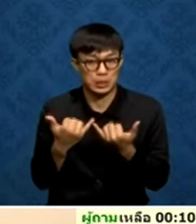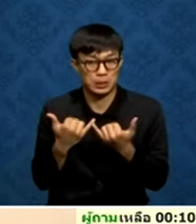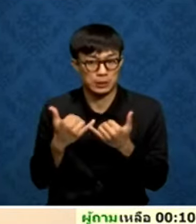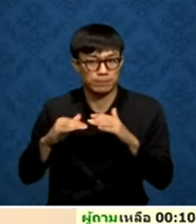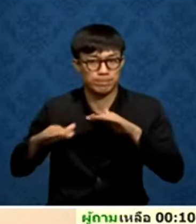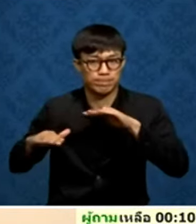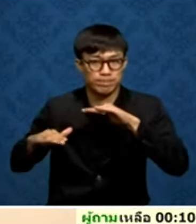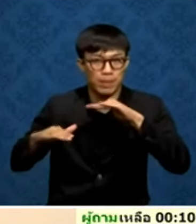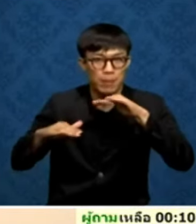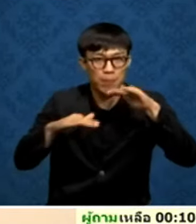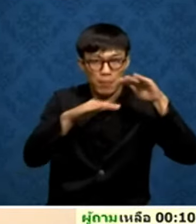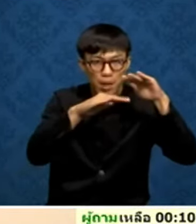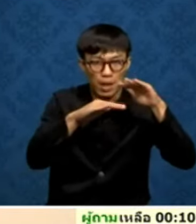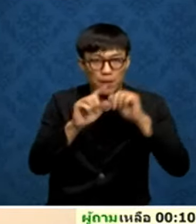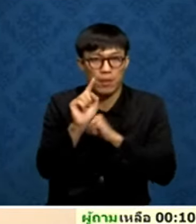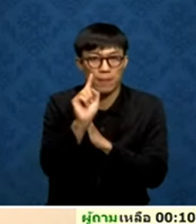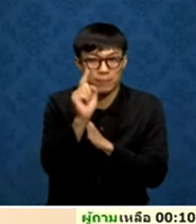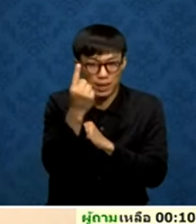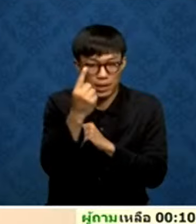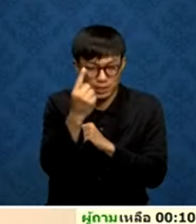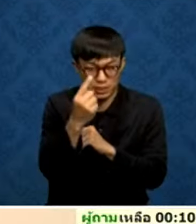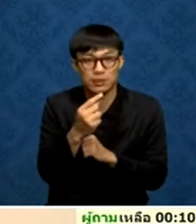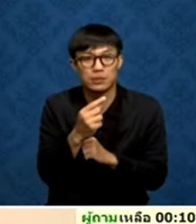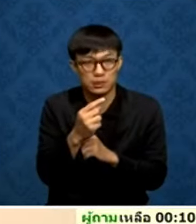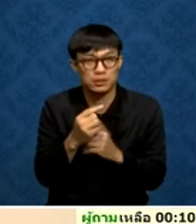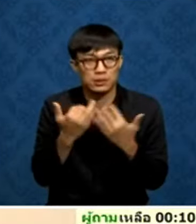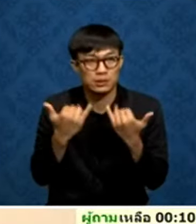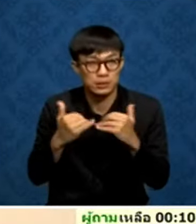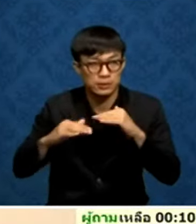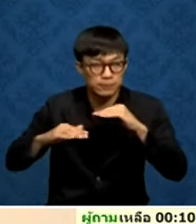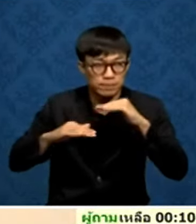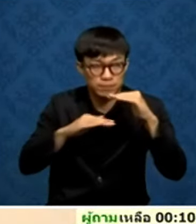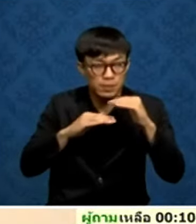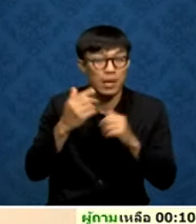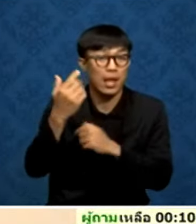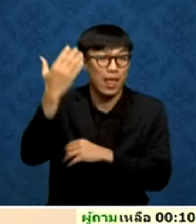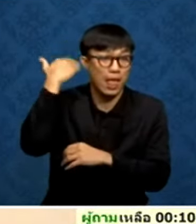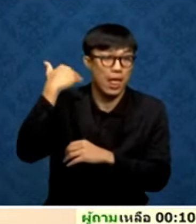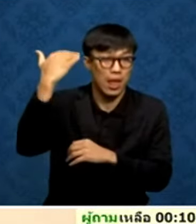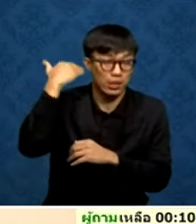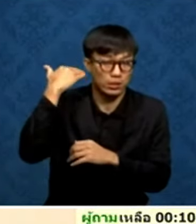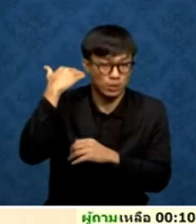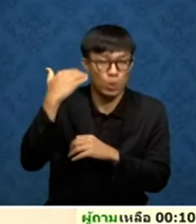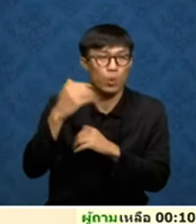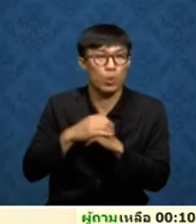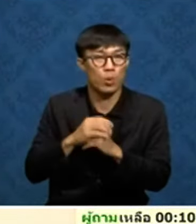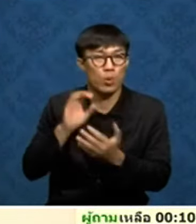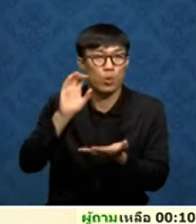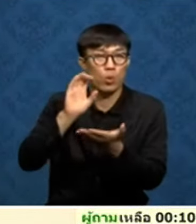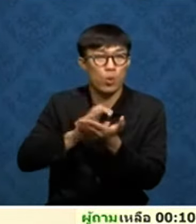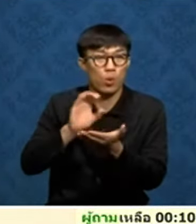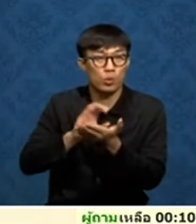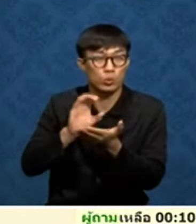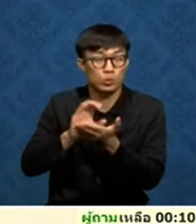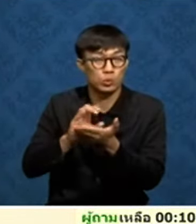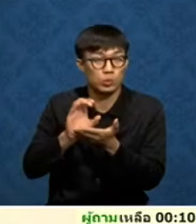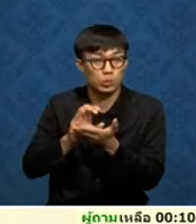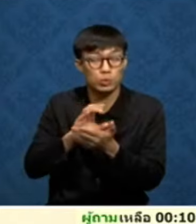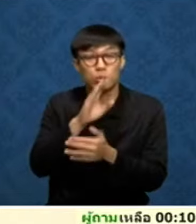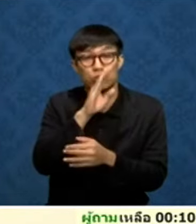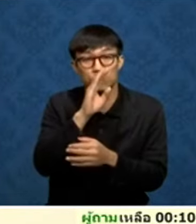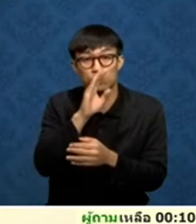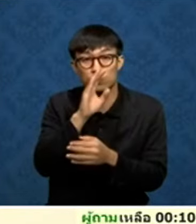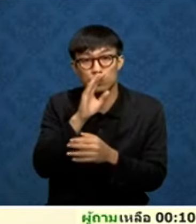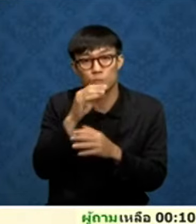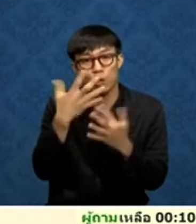วนี้และเดี๋ยวผมจะเรียนให้ทราบว่ามาจากไหนบ้างในอดีตเนี่ยนะครับเวลาการลงทุนเข้ามาที่ต้นน้ำท่านจะเห็นว่าไม่ว่าจะเป็นเรื่องอิเ